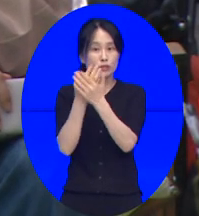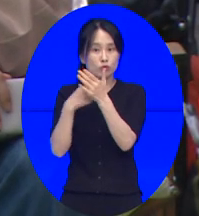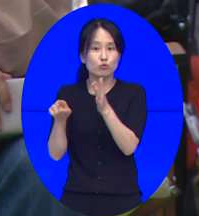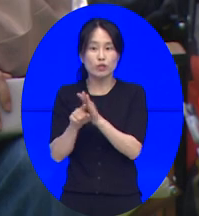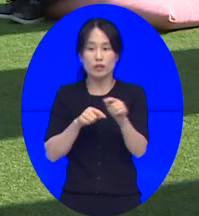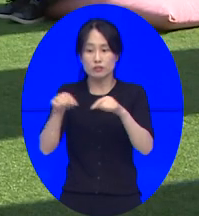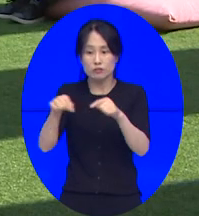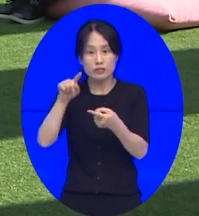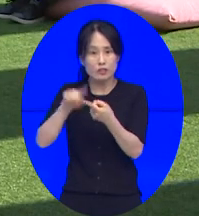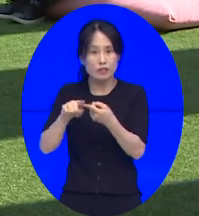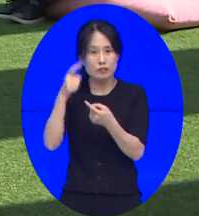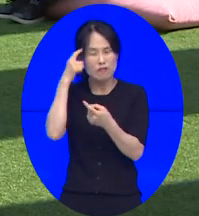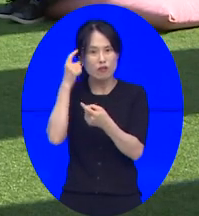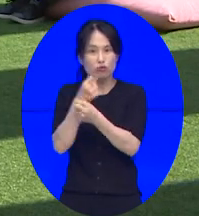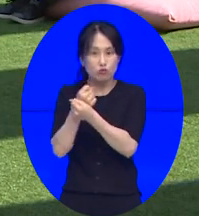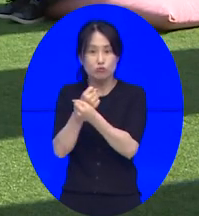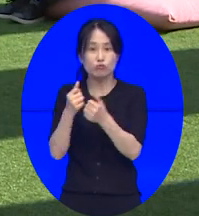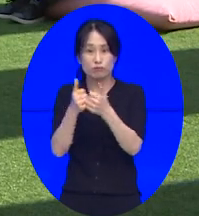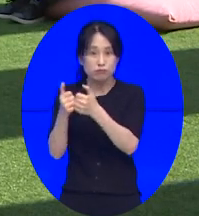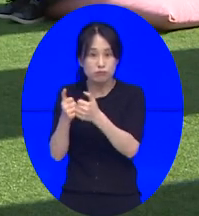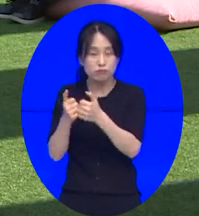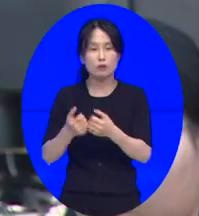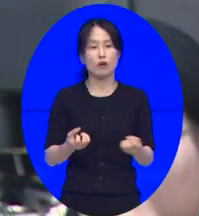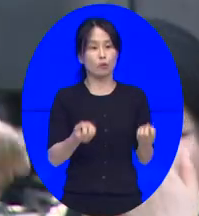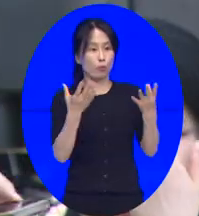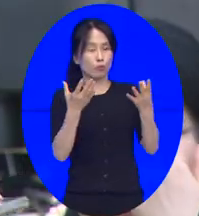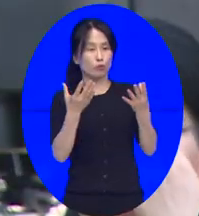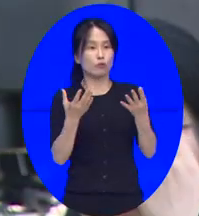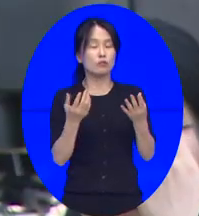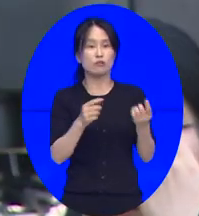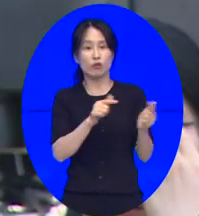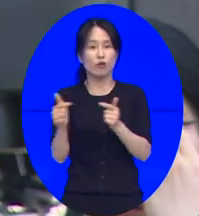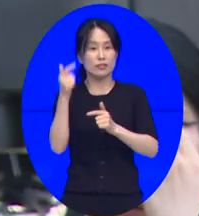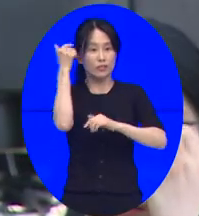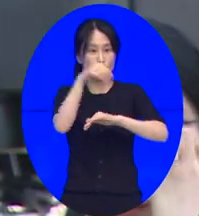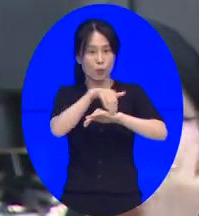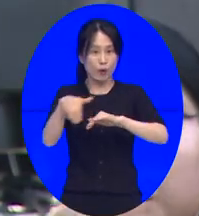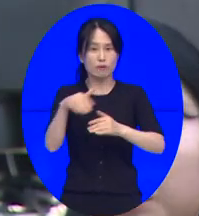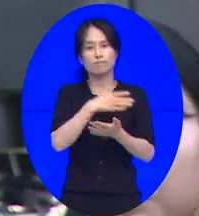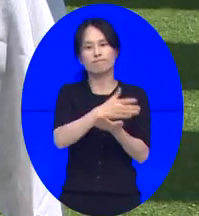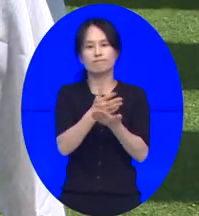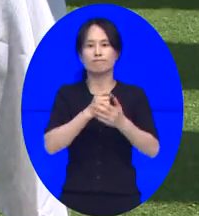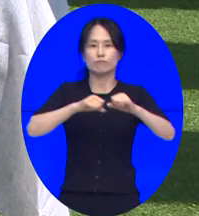진흥을 위한 정책 과제를 논의하고 공연과 축제 기획 등